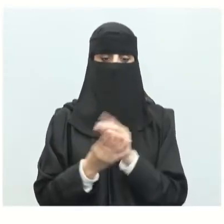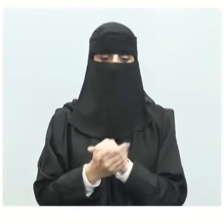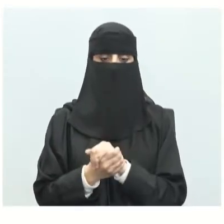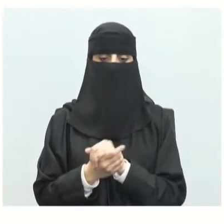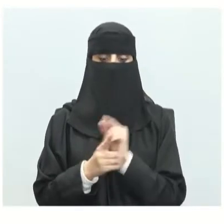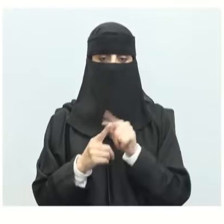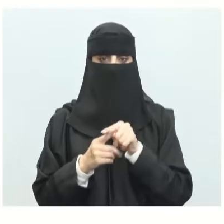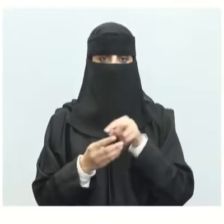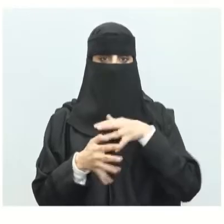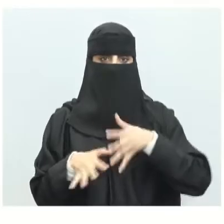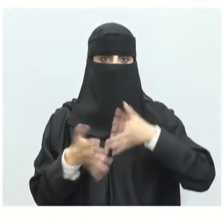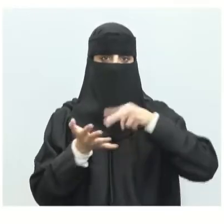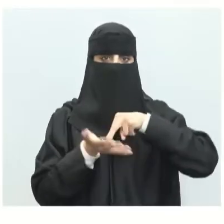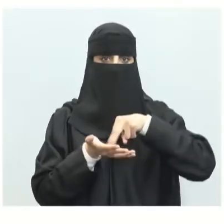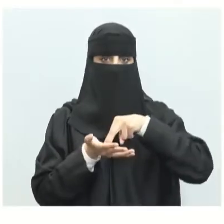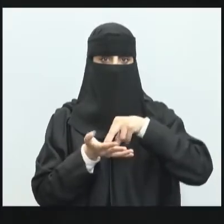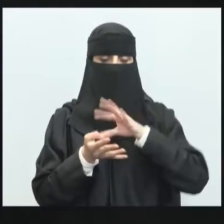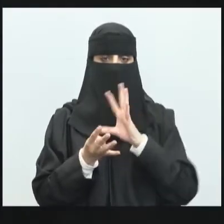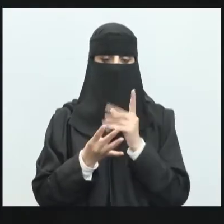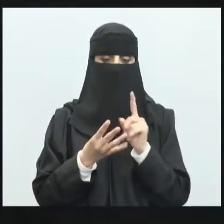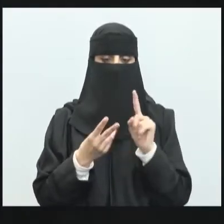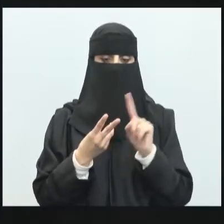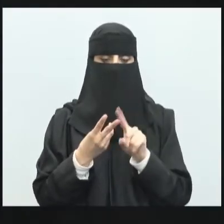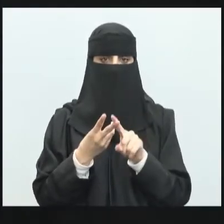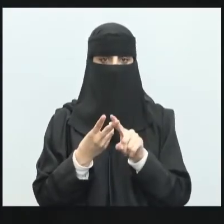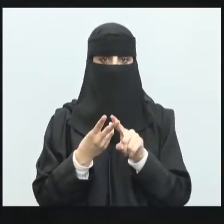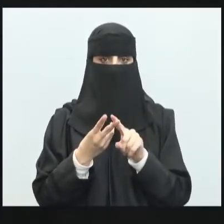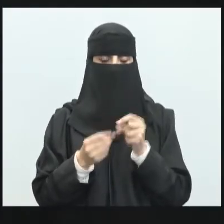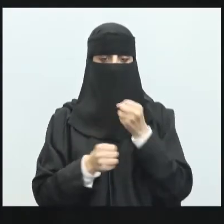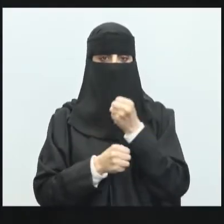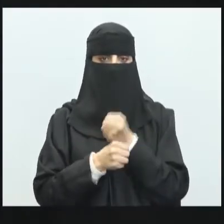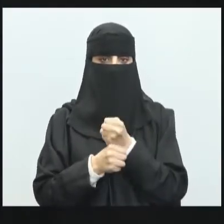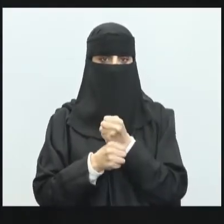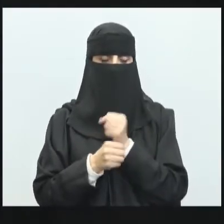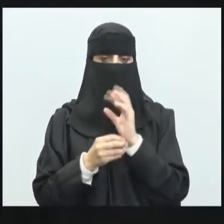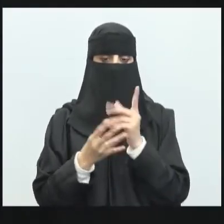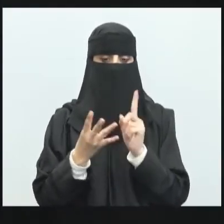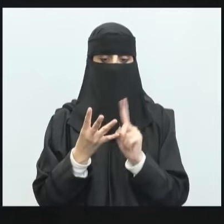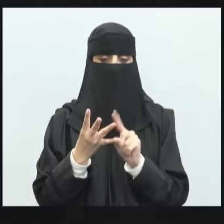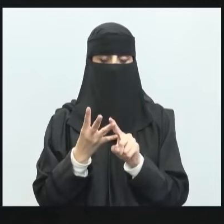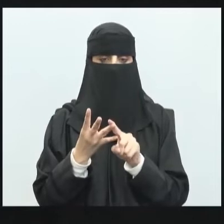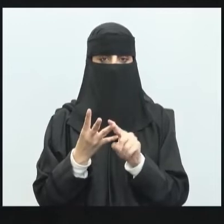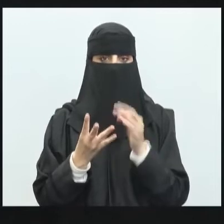حيوان اي من هذه الخيارات يدل على معنى انبهار